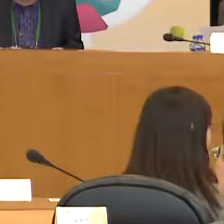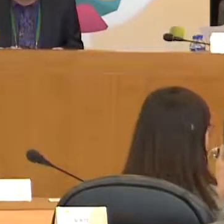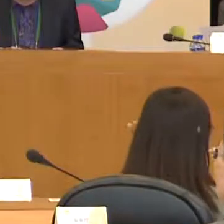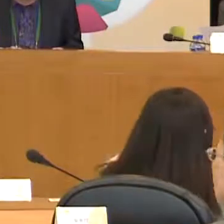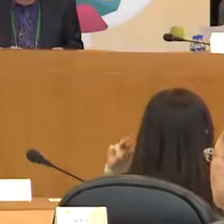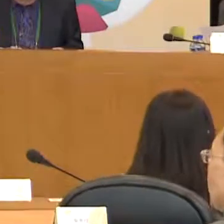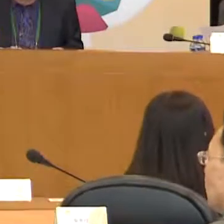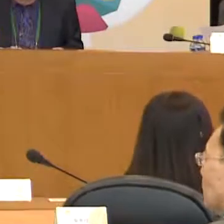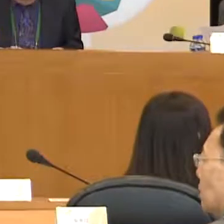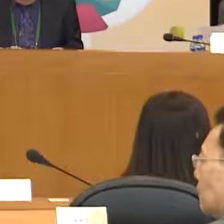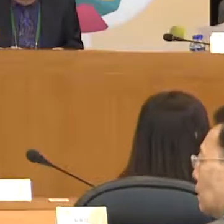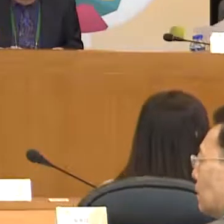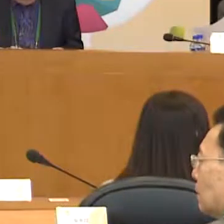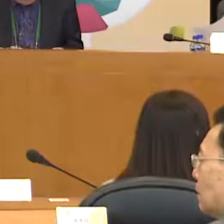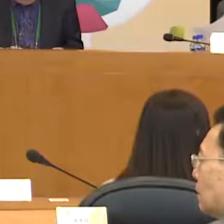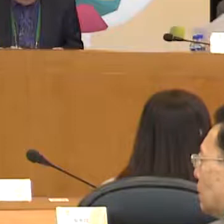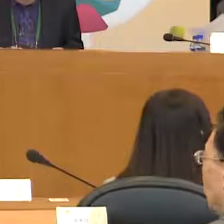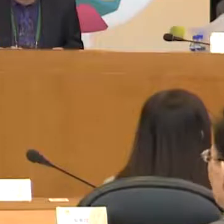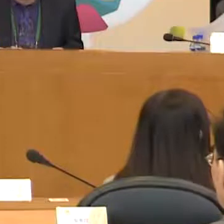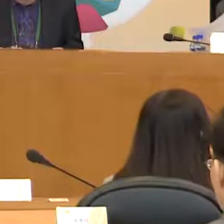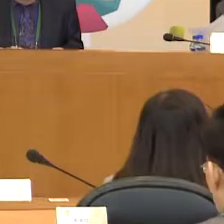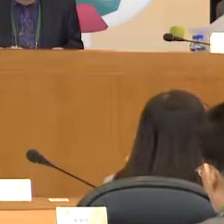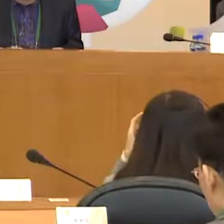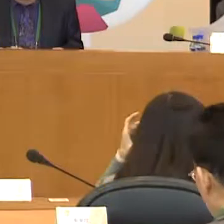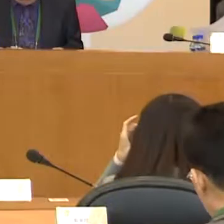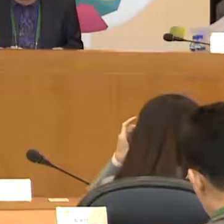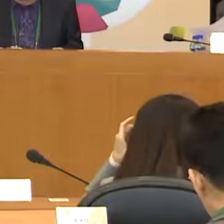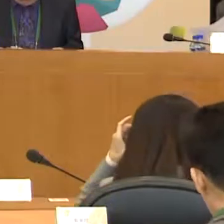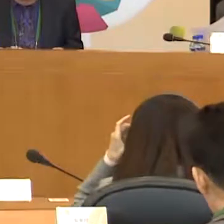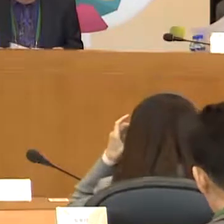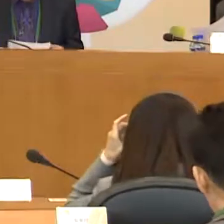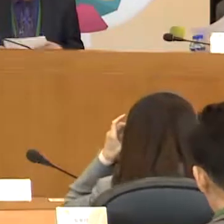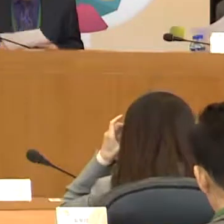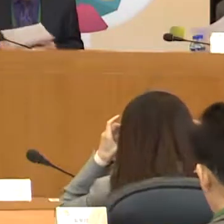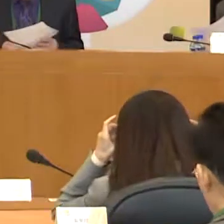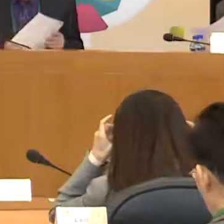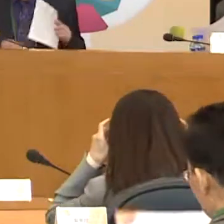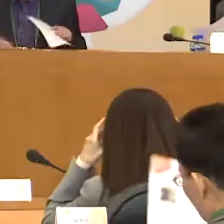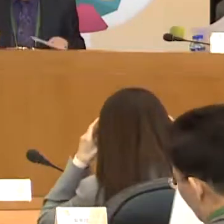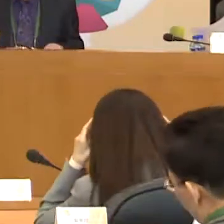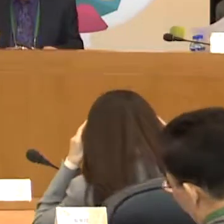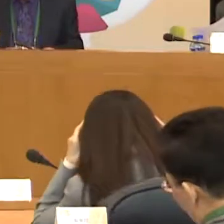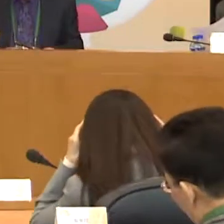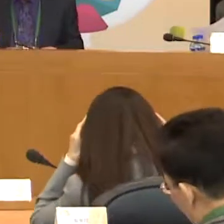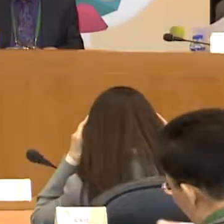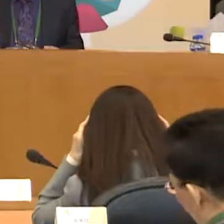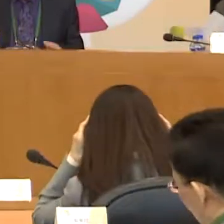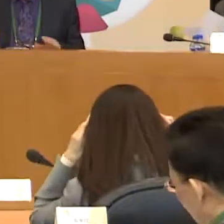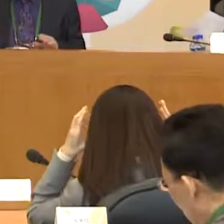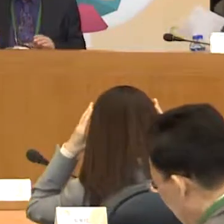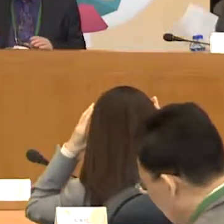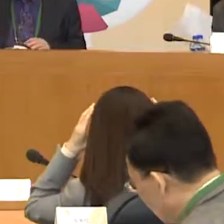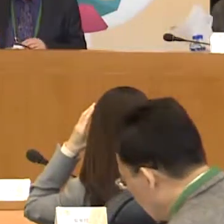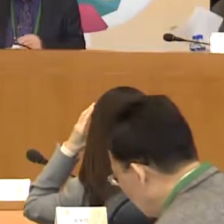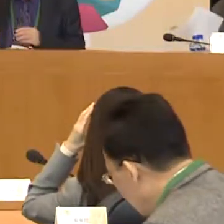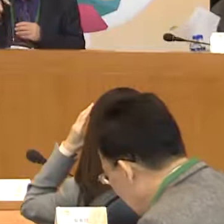各位贵宾，会议现在开始。The meeting will now continue. Mr. Dorg, the floor is